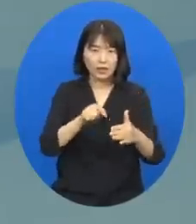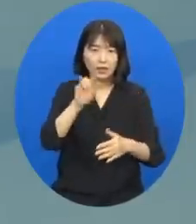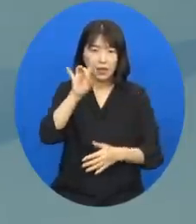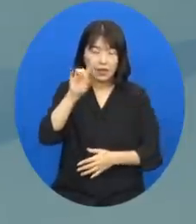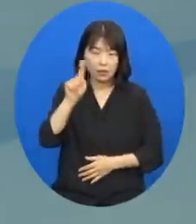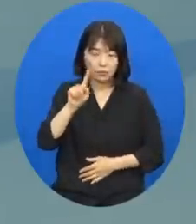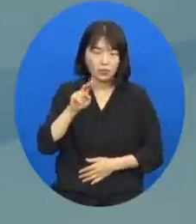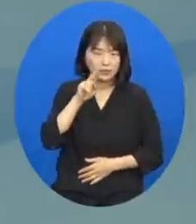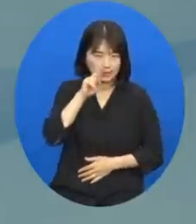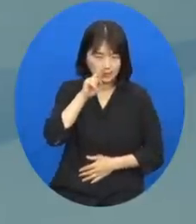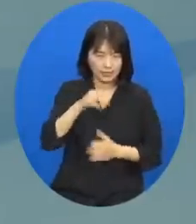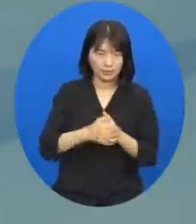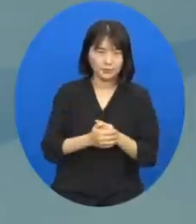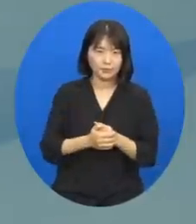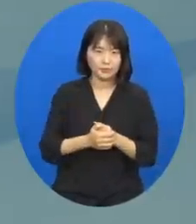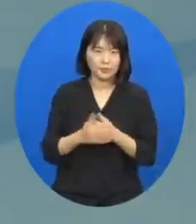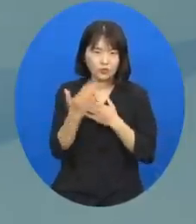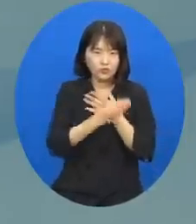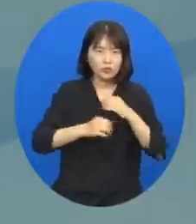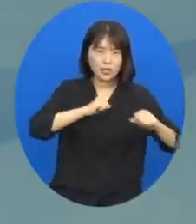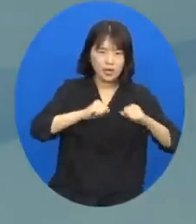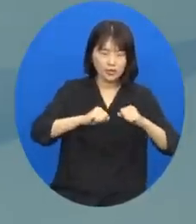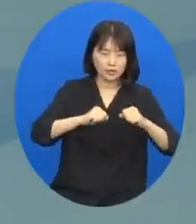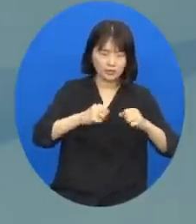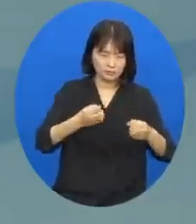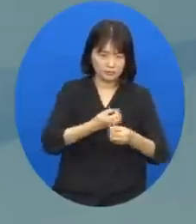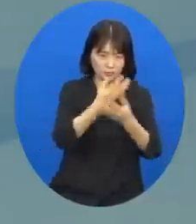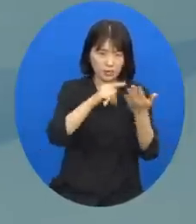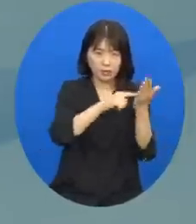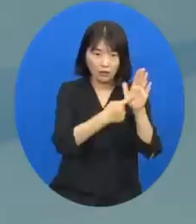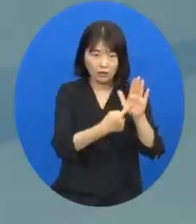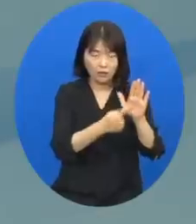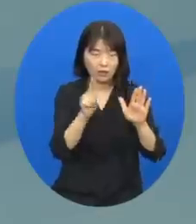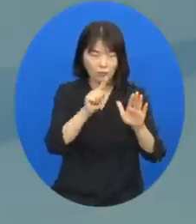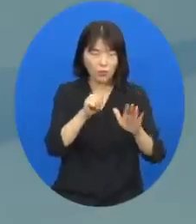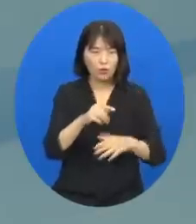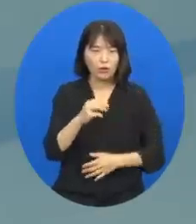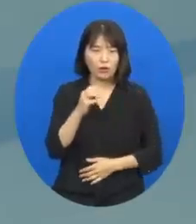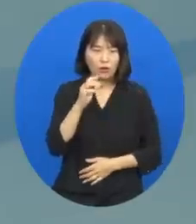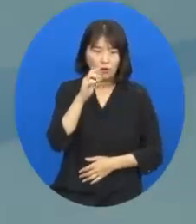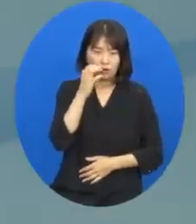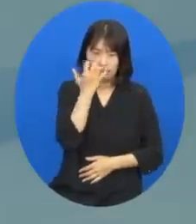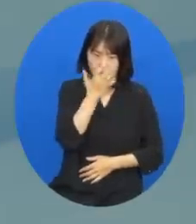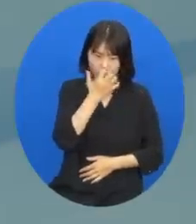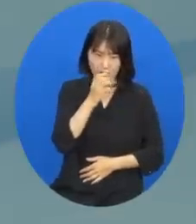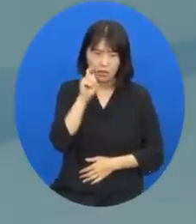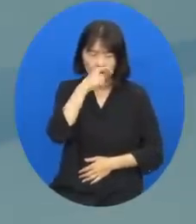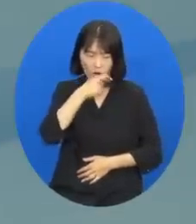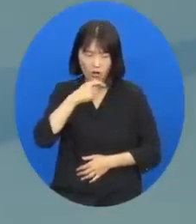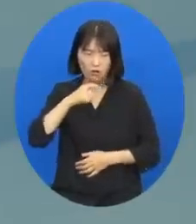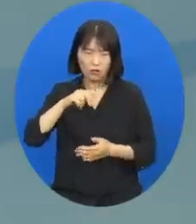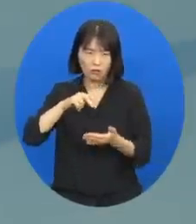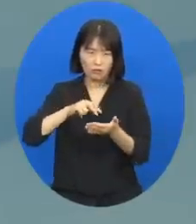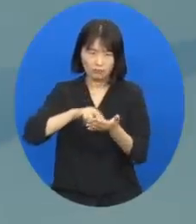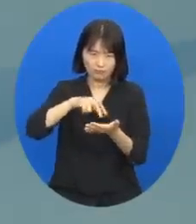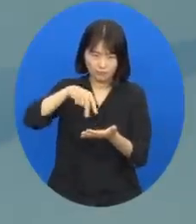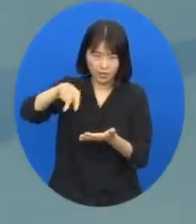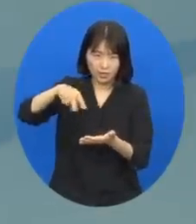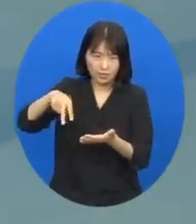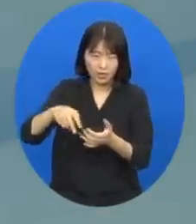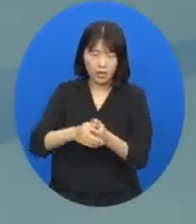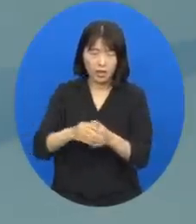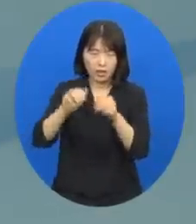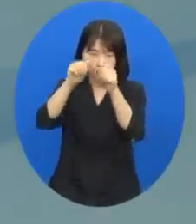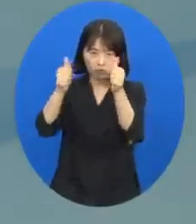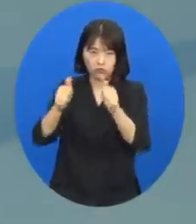19절 부터 보면 육체 행실은 환히 드러난 것들입니다 곧 음행과 더러움과 방탕과 우상숭배와 마술과 원수